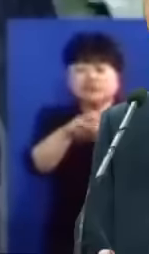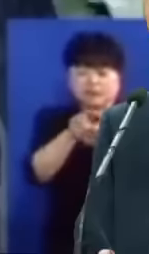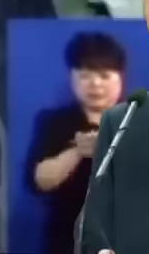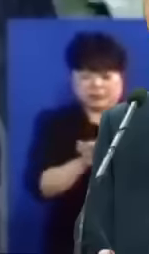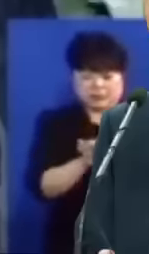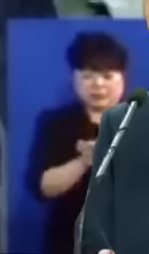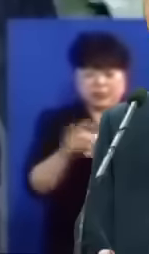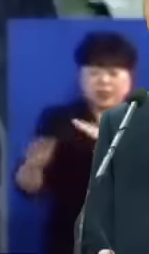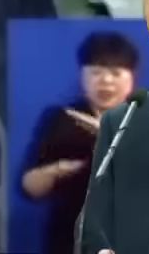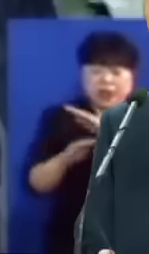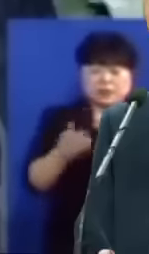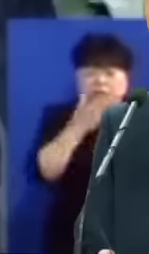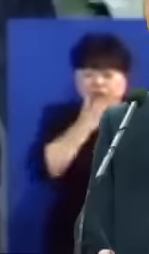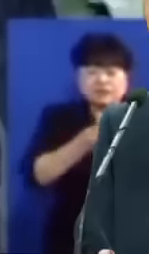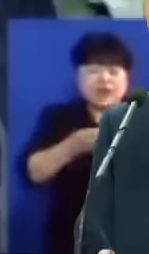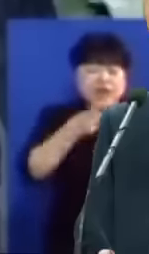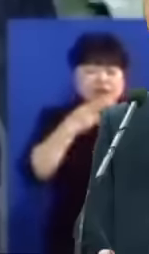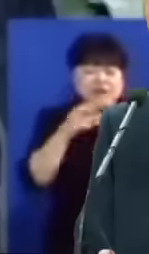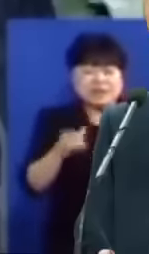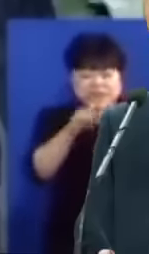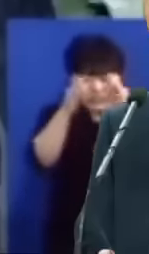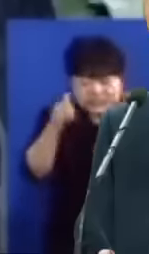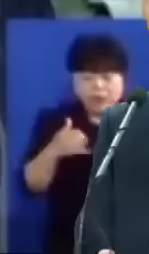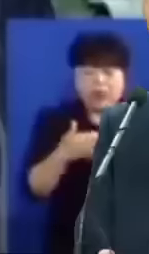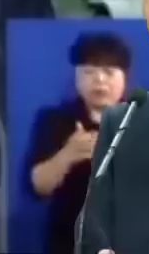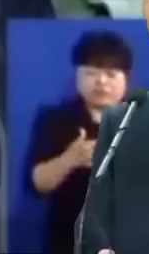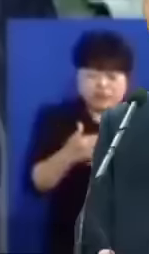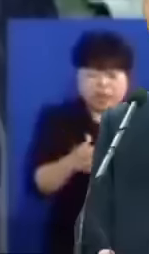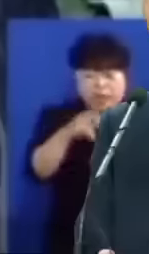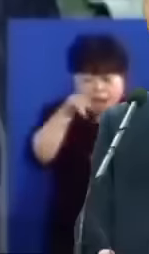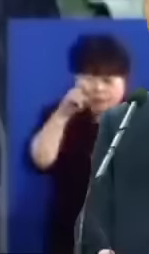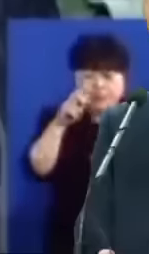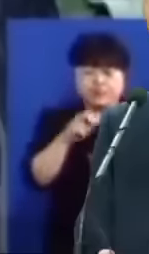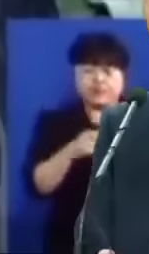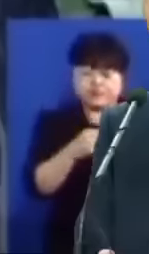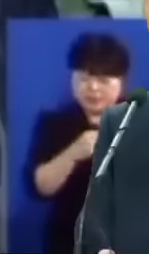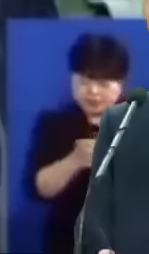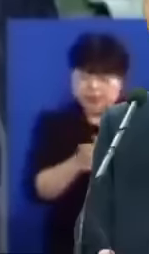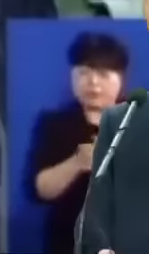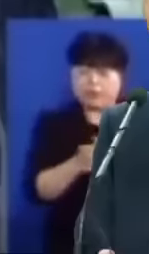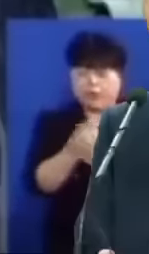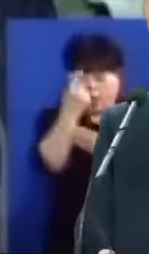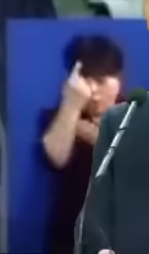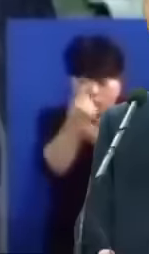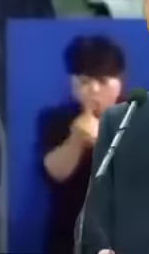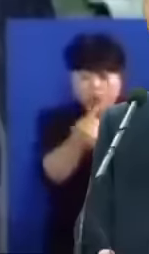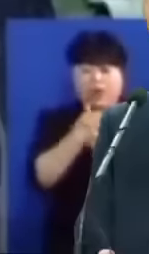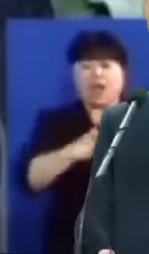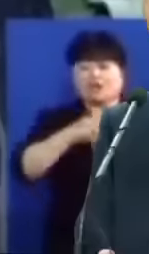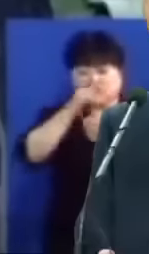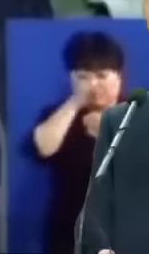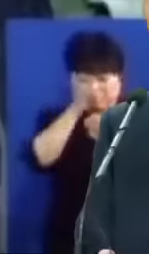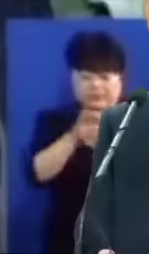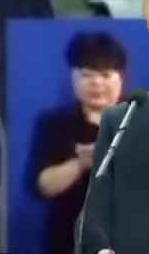것입니다. 가정의 불행, 사회의 불안이 미움과 원한으로 말미암아 다가오는 것을 보고